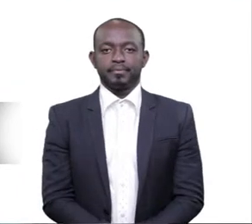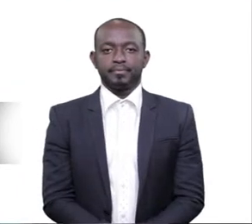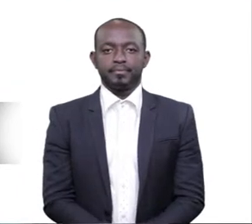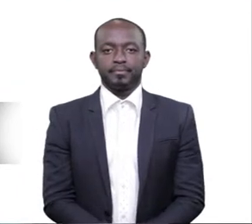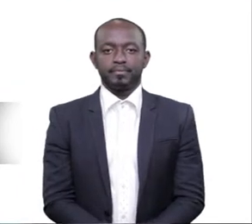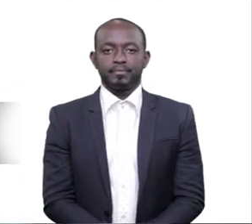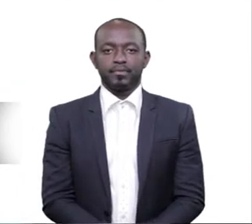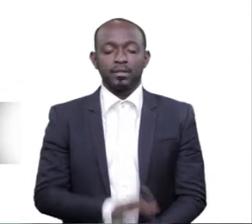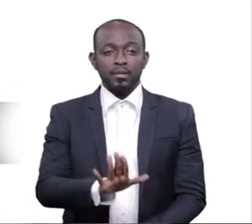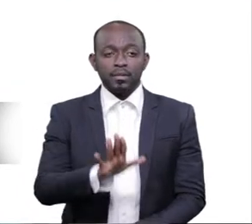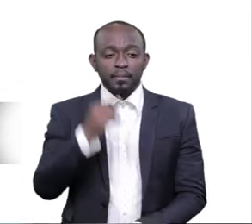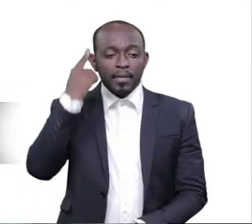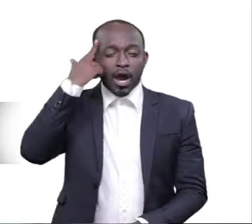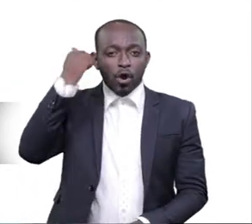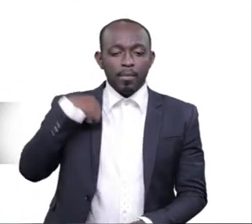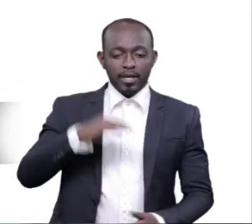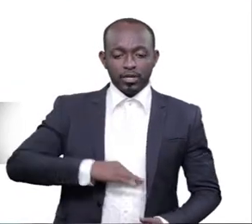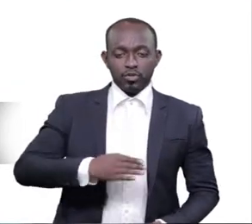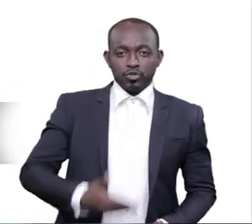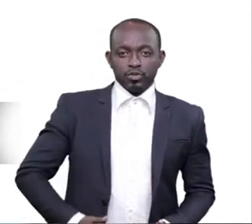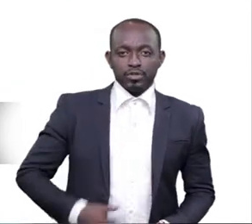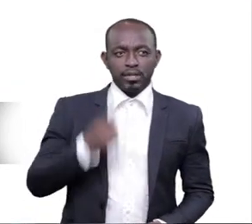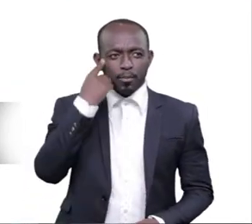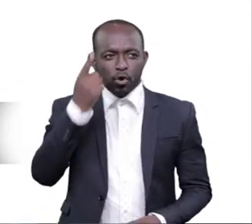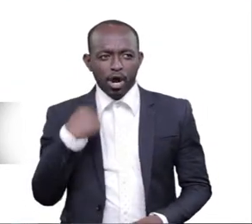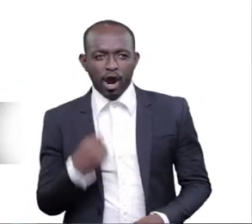kumenya nabonye ntagiye mu mihango